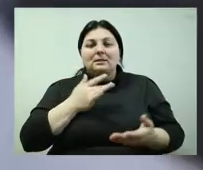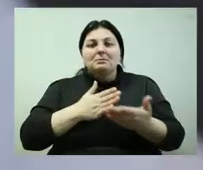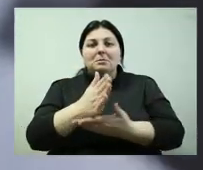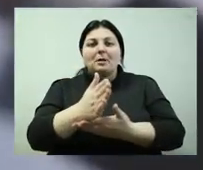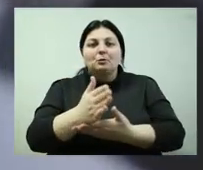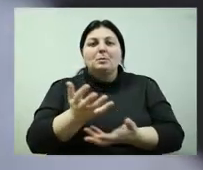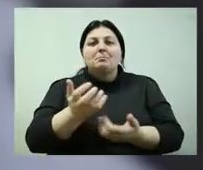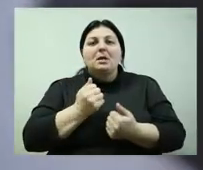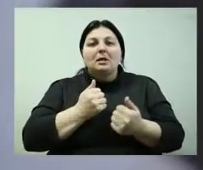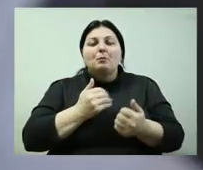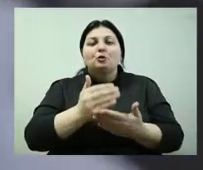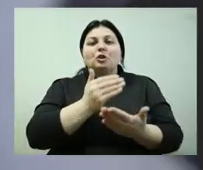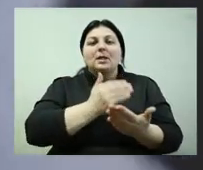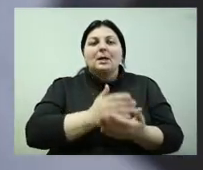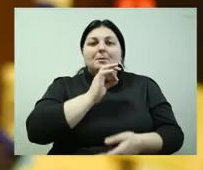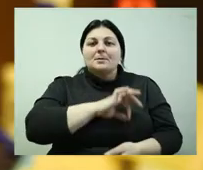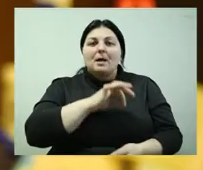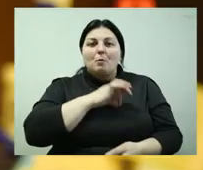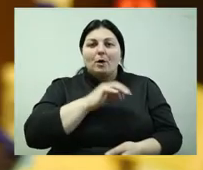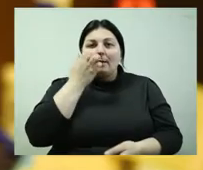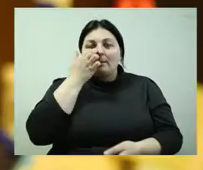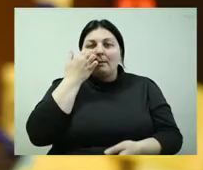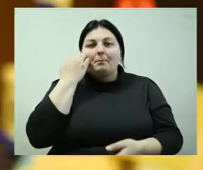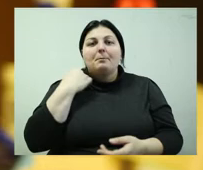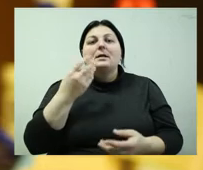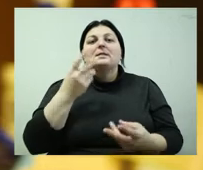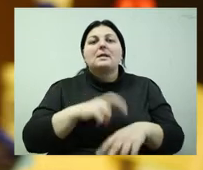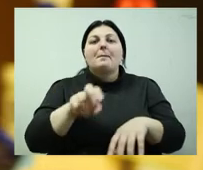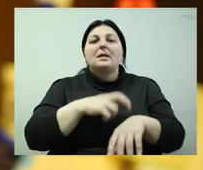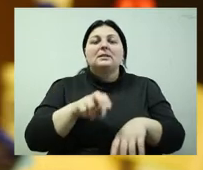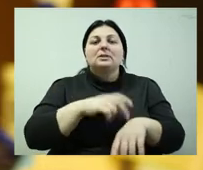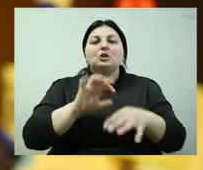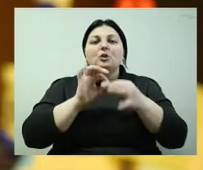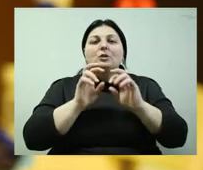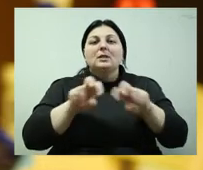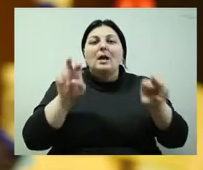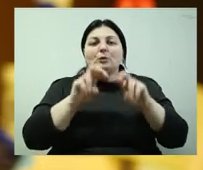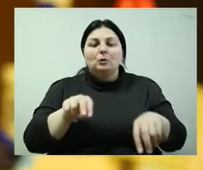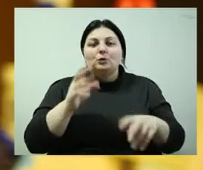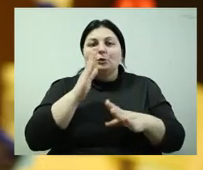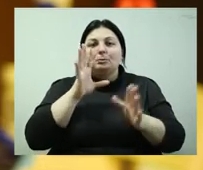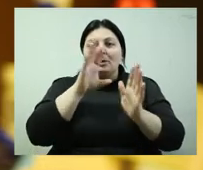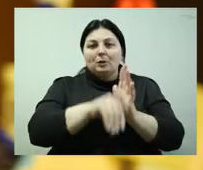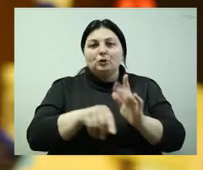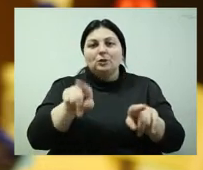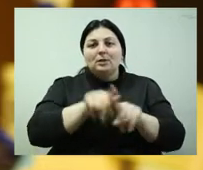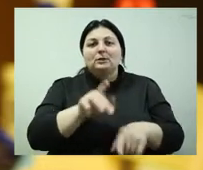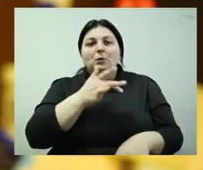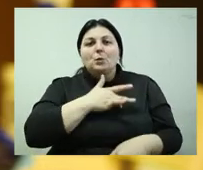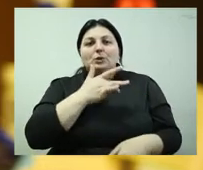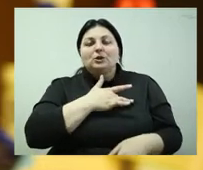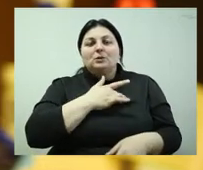მოდელში გათვალისწინებულია ყველა ის ბიოლოგიური პროცესები, რომელიც საფუძვლად უდევს